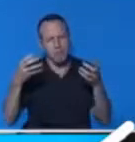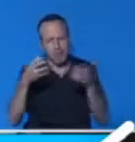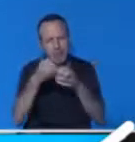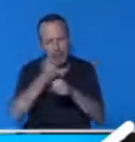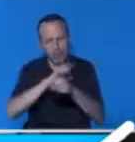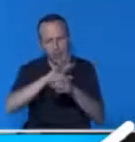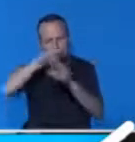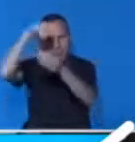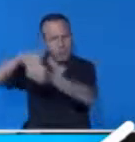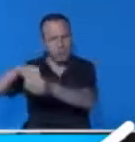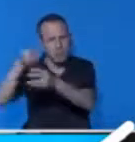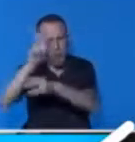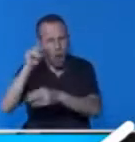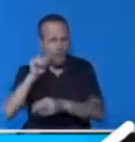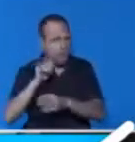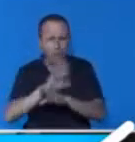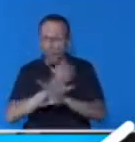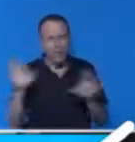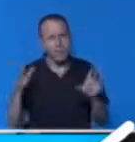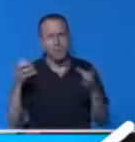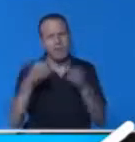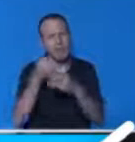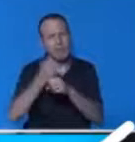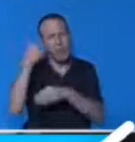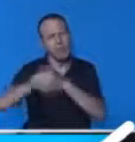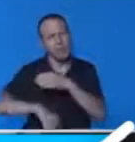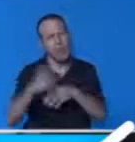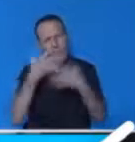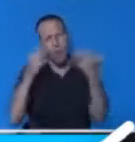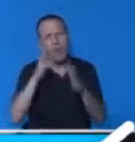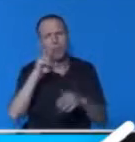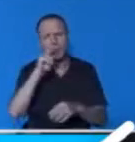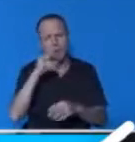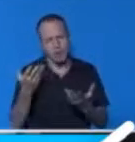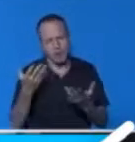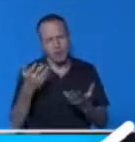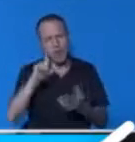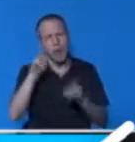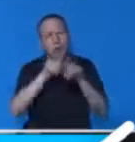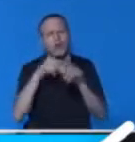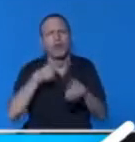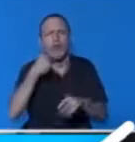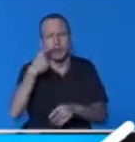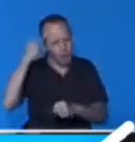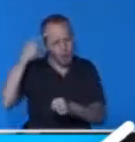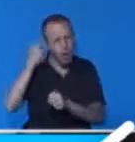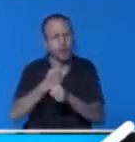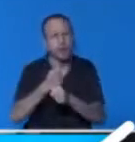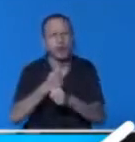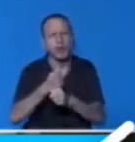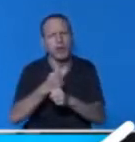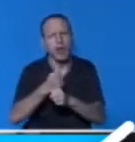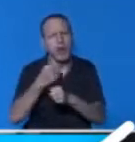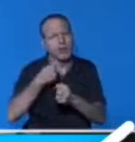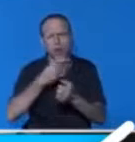אין מפלגת העבודה, זה נגמר. ואז ברור שאין על מה לדבר. אבל כמו שאמרתי, ואני מתעקשת על זה, אני לא מבקרת